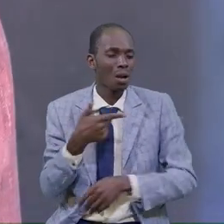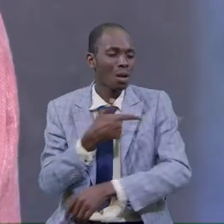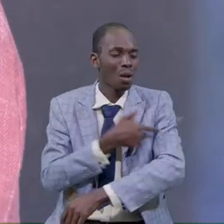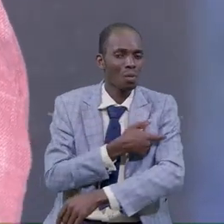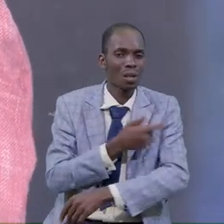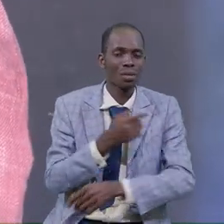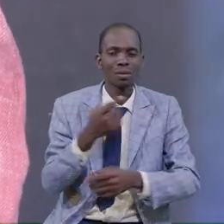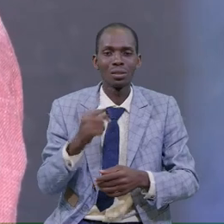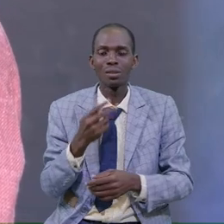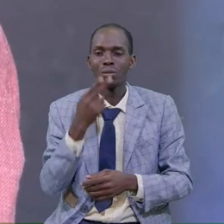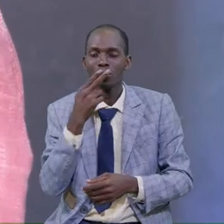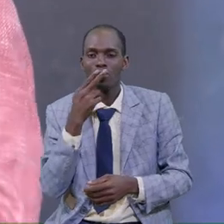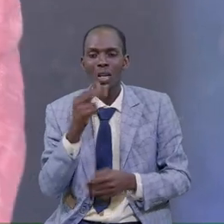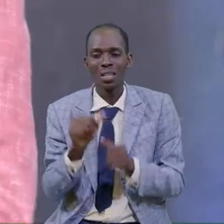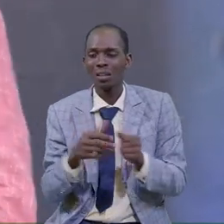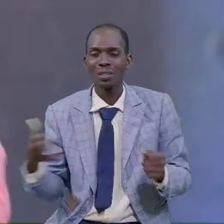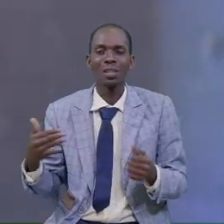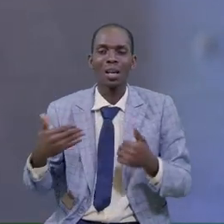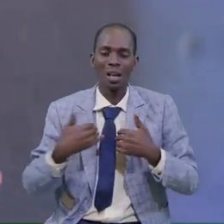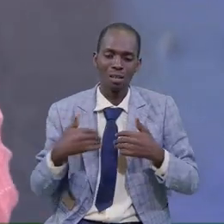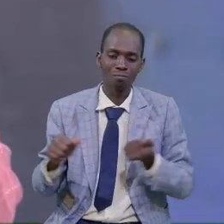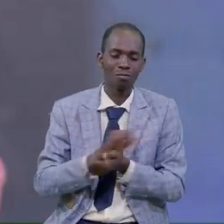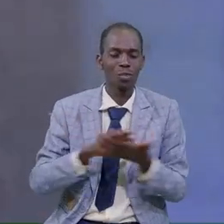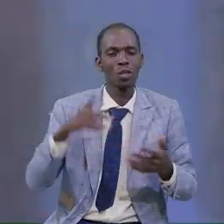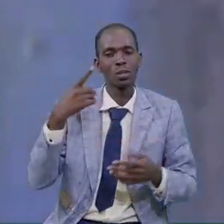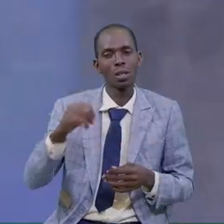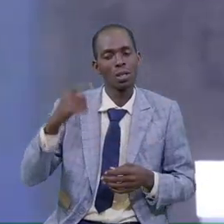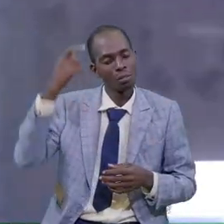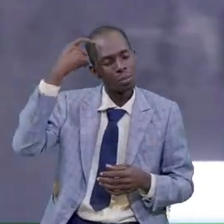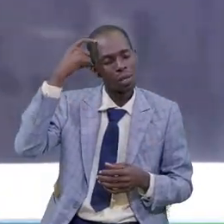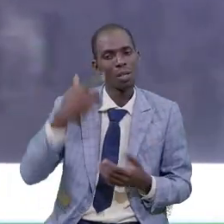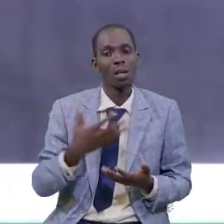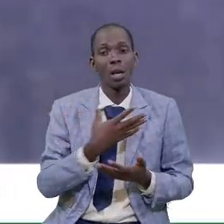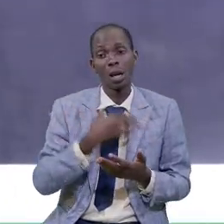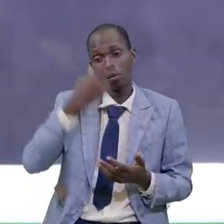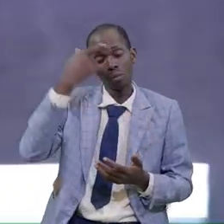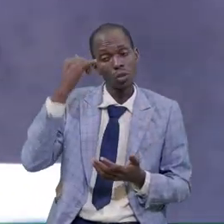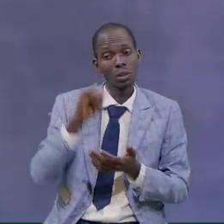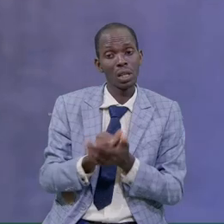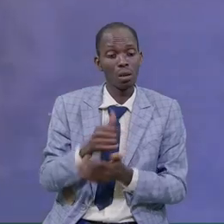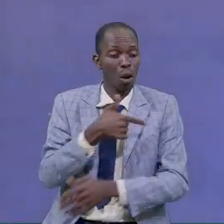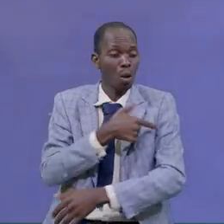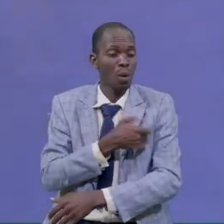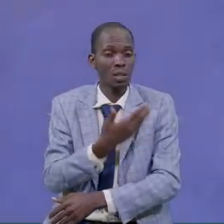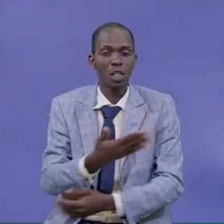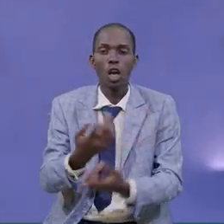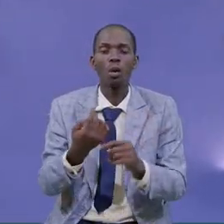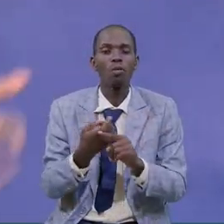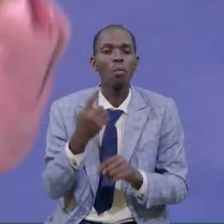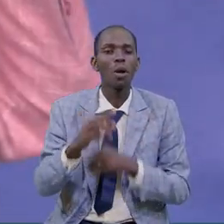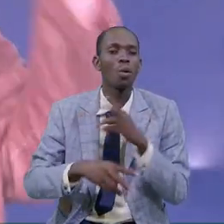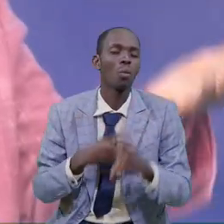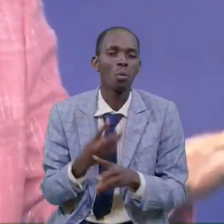bloque. Et la substance vient du monde. Quand vous buvez cela, vous fumez cela, vous chiquez